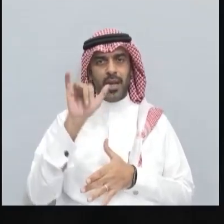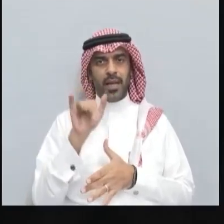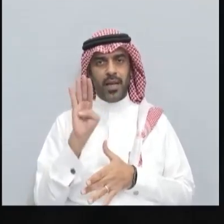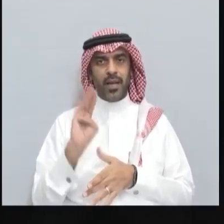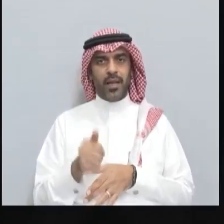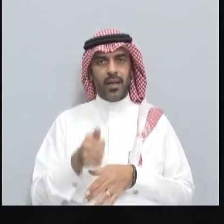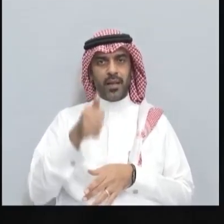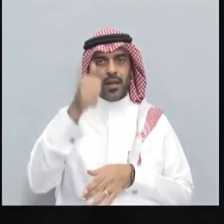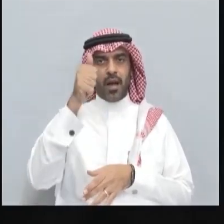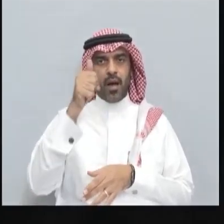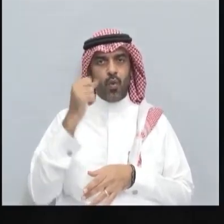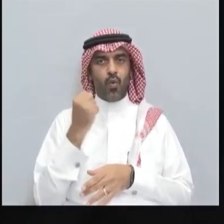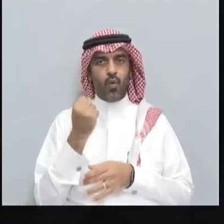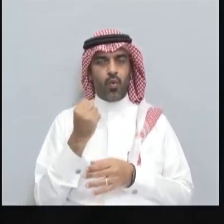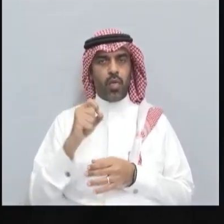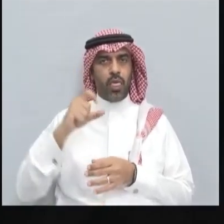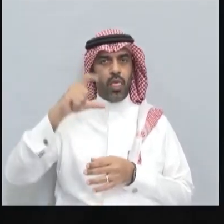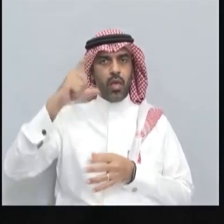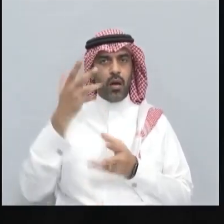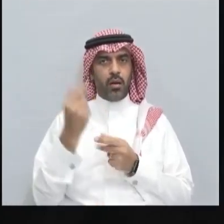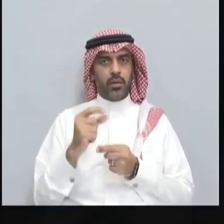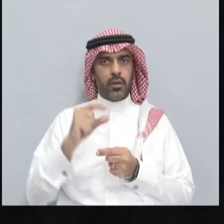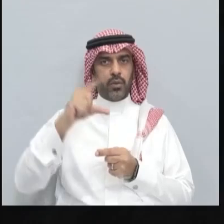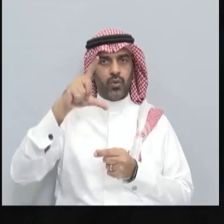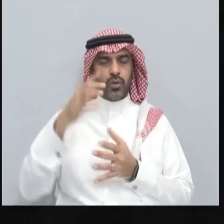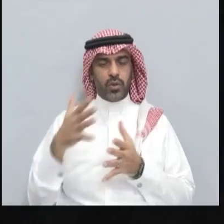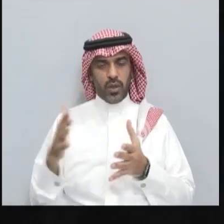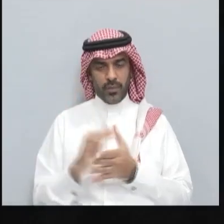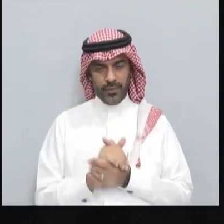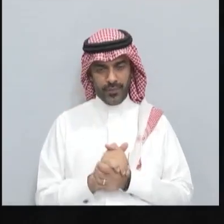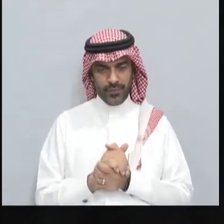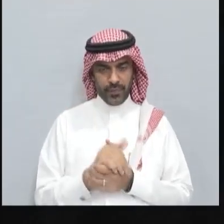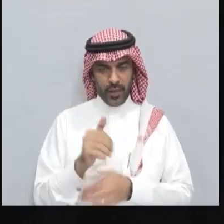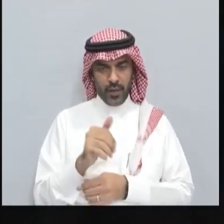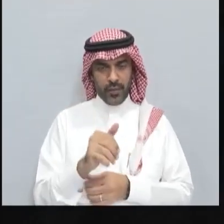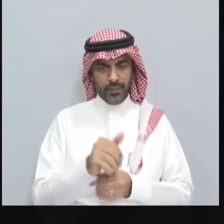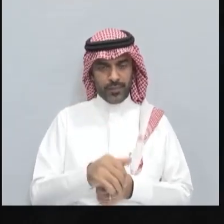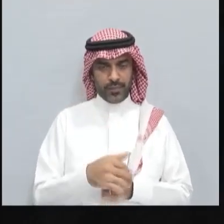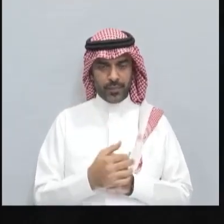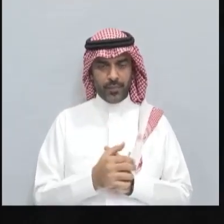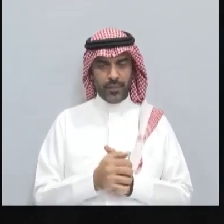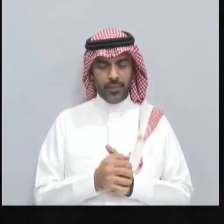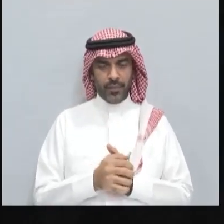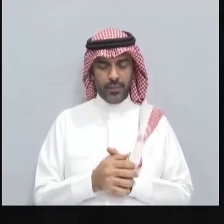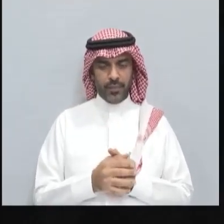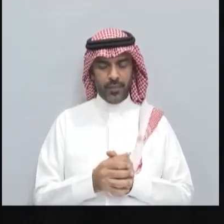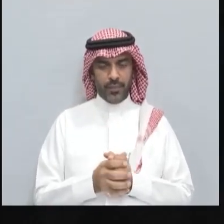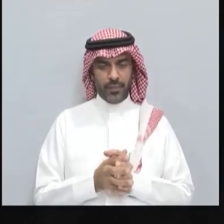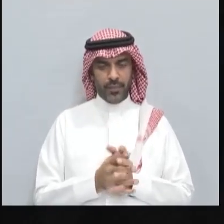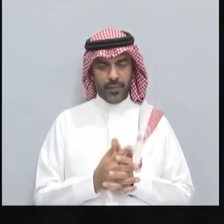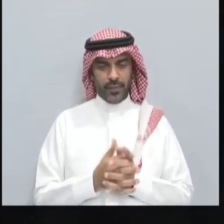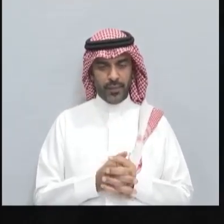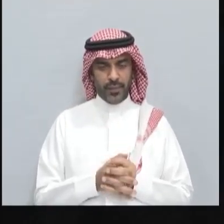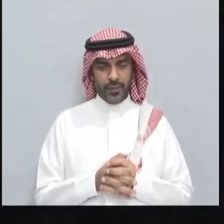ماذا الغازات التي تضغط عليه فيكون ثورانه شديد اذا الدرعيه ثورانها منخفض ضعيف لان ماذا لان